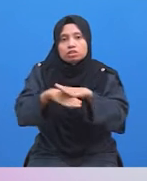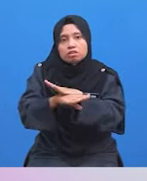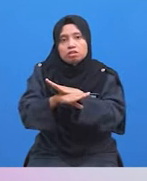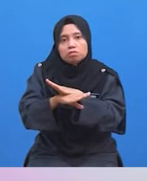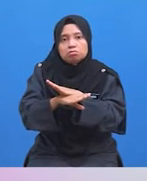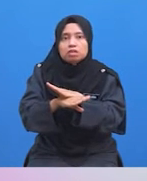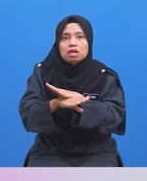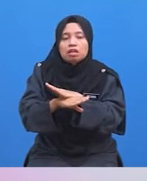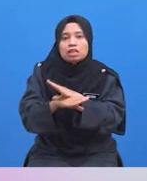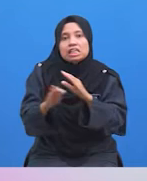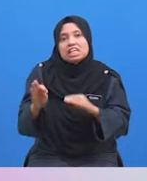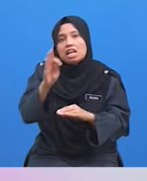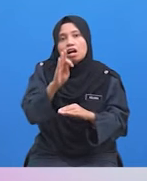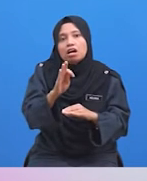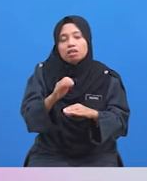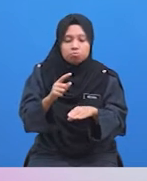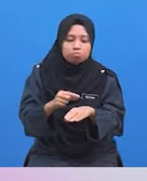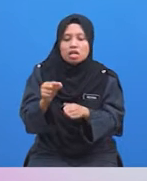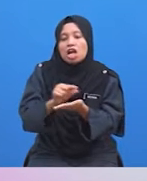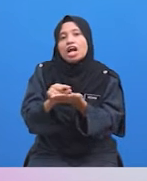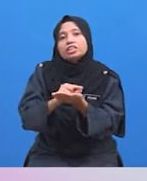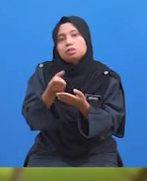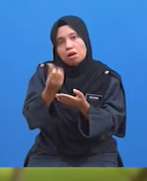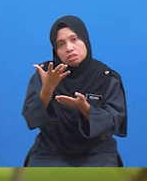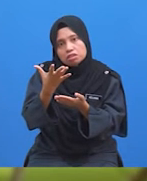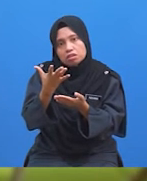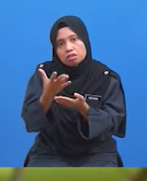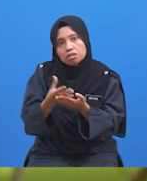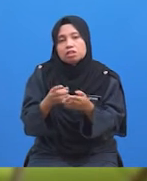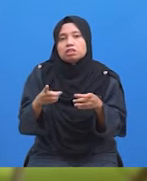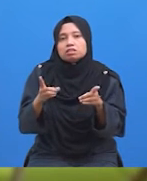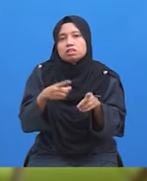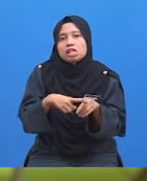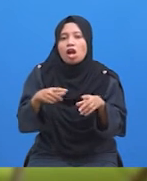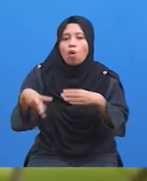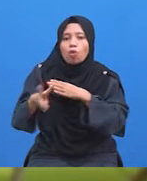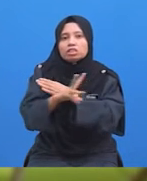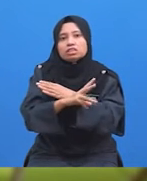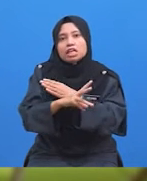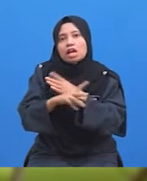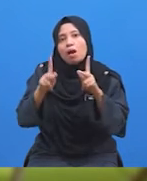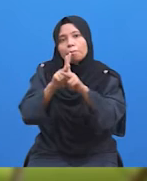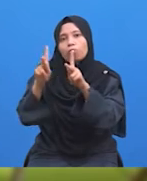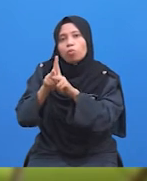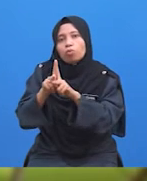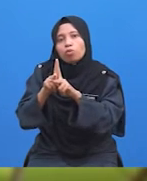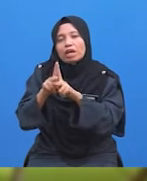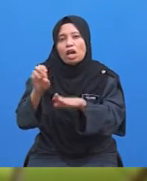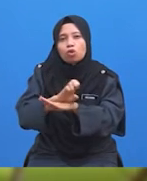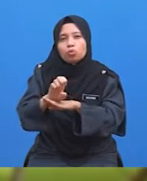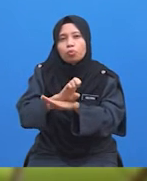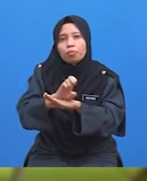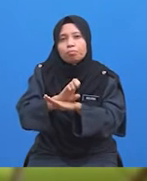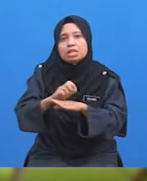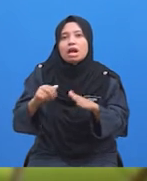Perindustrian dengan tawaran gaji yang tinggi sedangkan di kawasan 2 Bandar kegiatan ekonomi